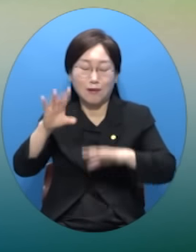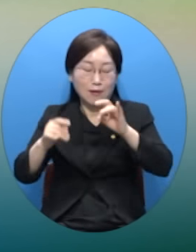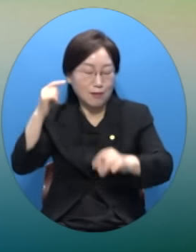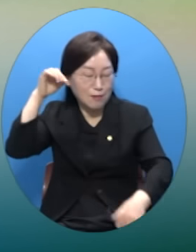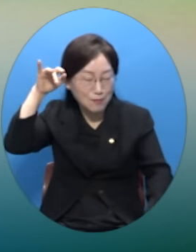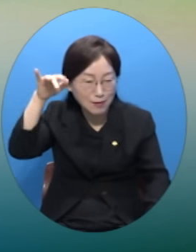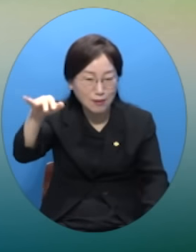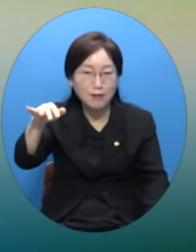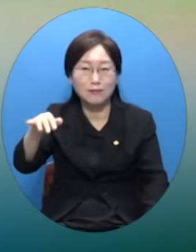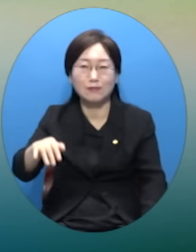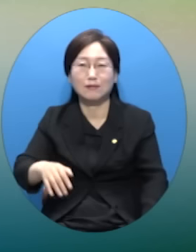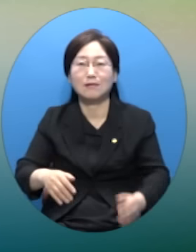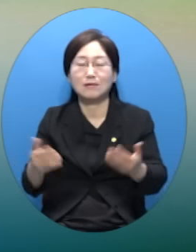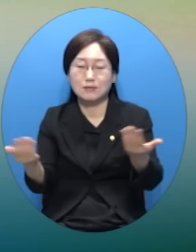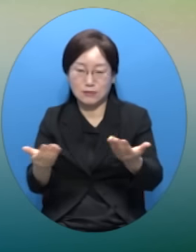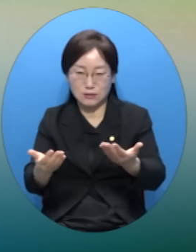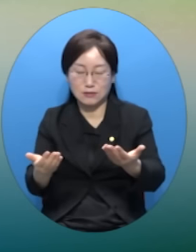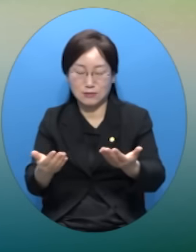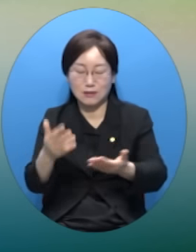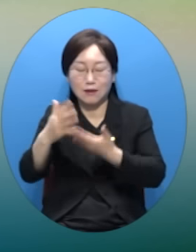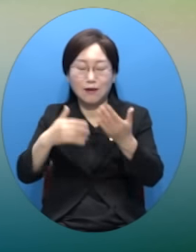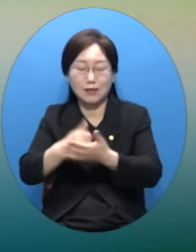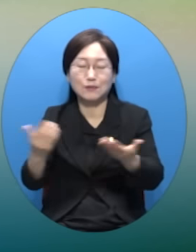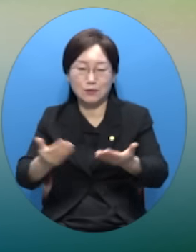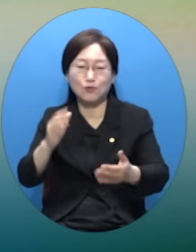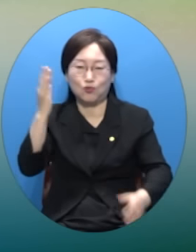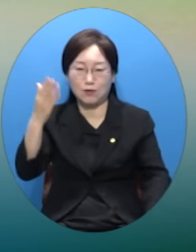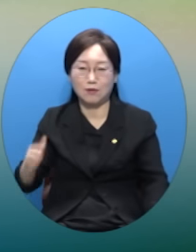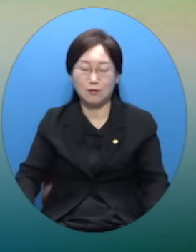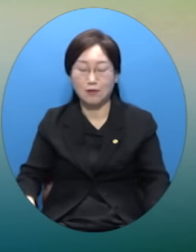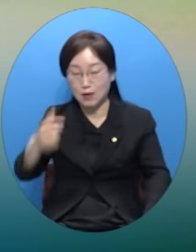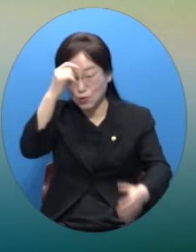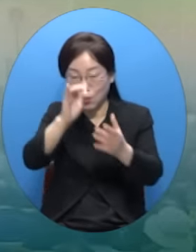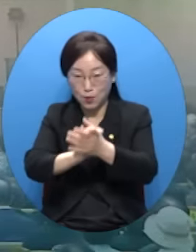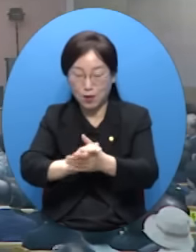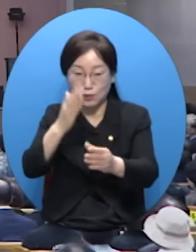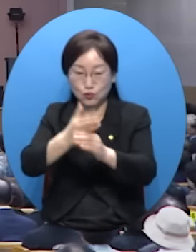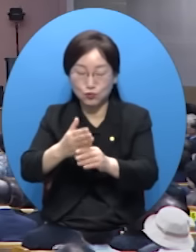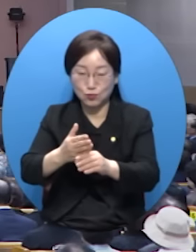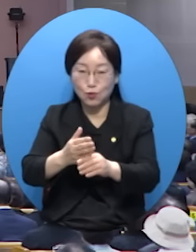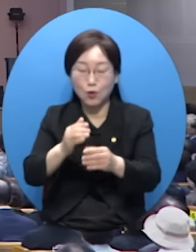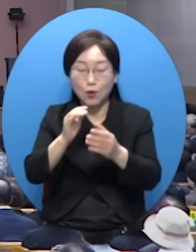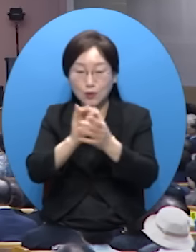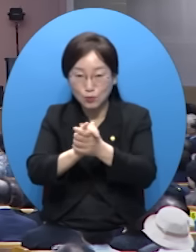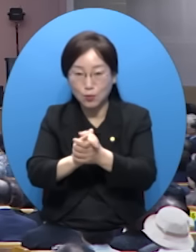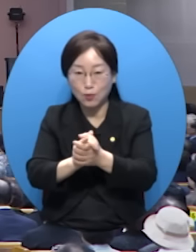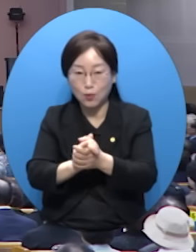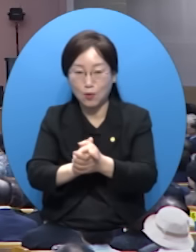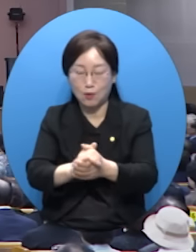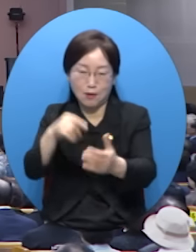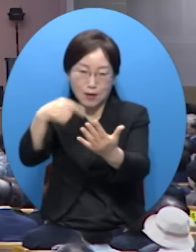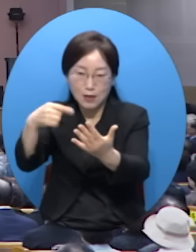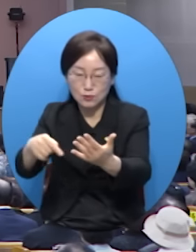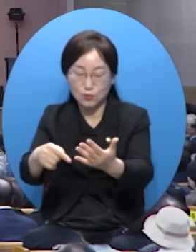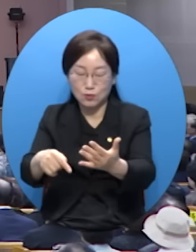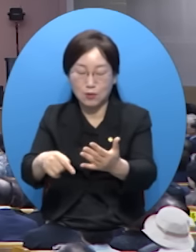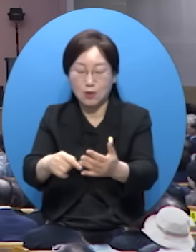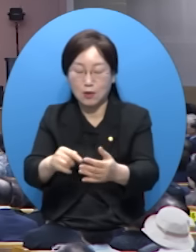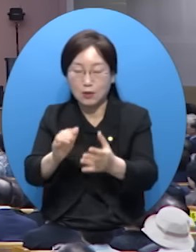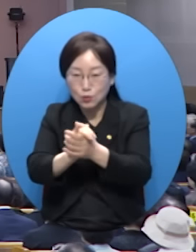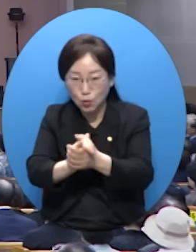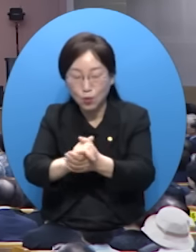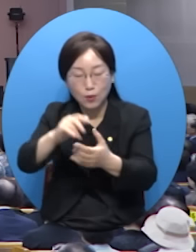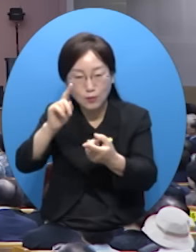고백합니다. 교회에서 중보기도를 인도하면서 기도를 배우면서 기도를 가르치고 기도를 가르치면서 기도를 배우게 되었다고